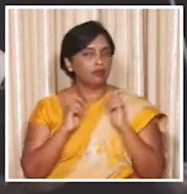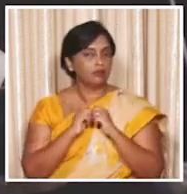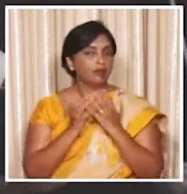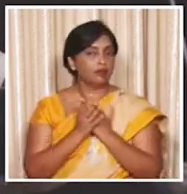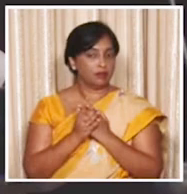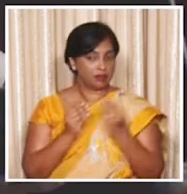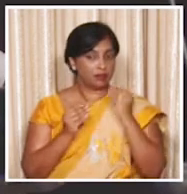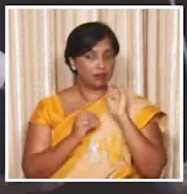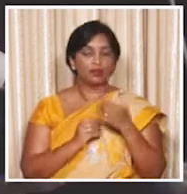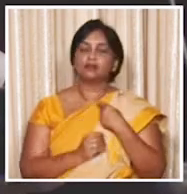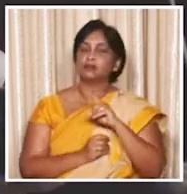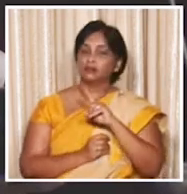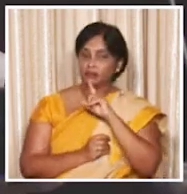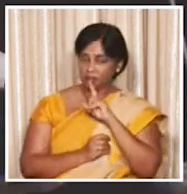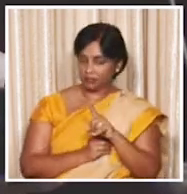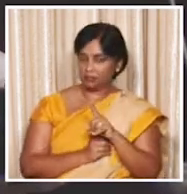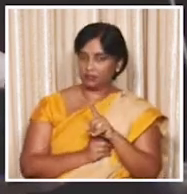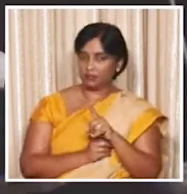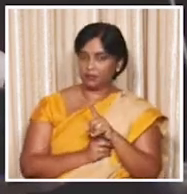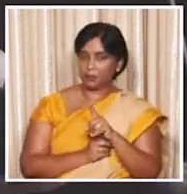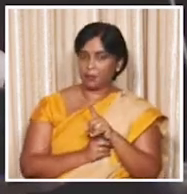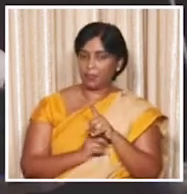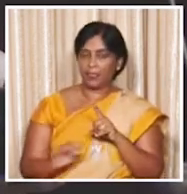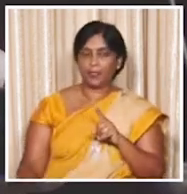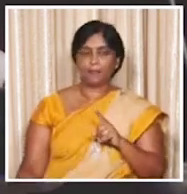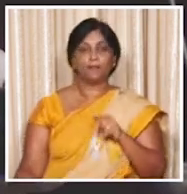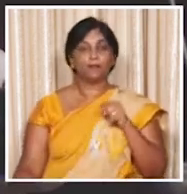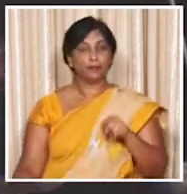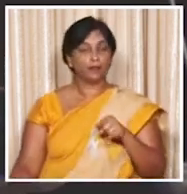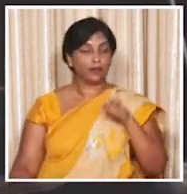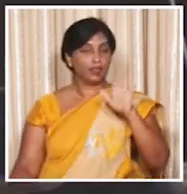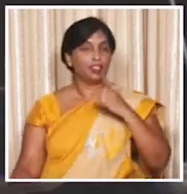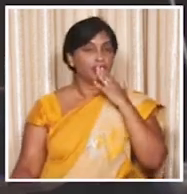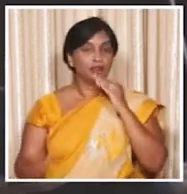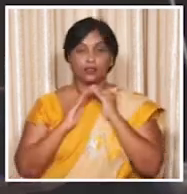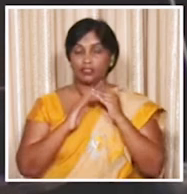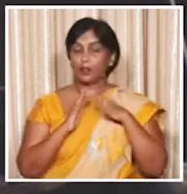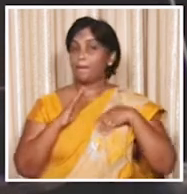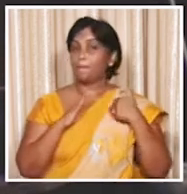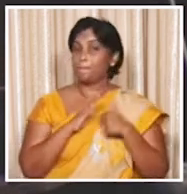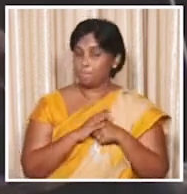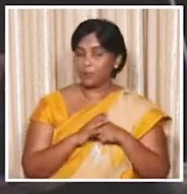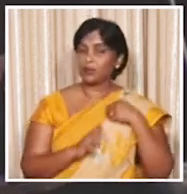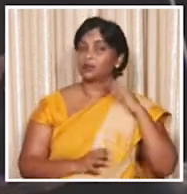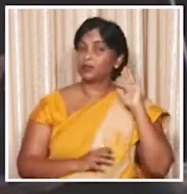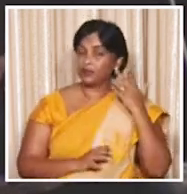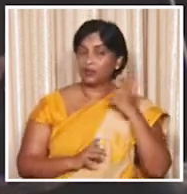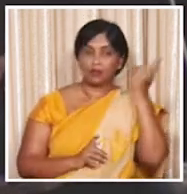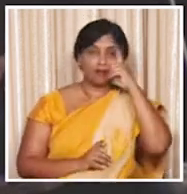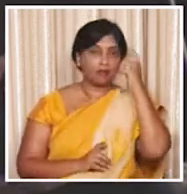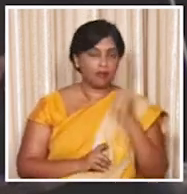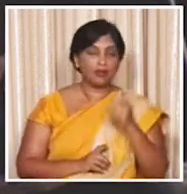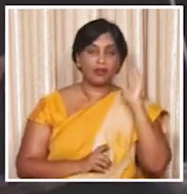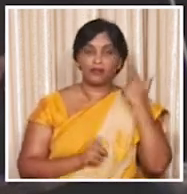என்று கேட்டு இந்த தீவக பாடசாலைகள் இருக்கிற ஆசிரியர்கள் அதிபர்களுக்கு ஒரு ஏதாவது ஒரு விசேட படியை நீங்கள் அறிவிக்க வேண்டும்.